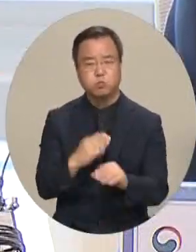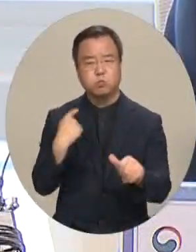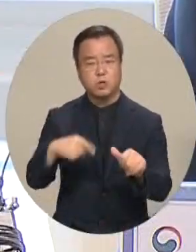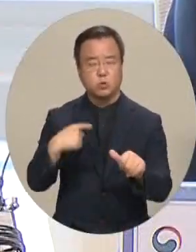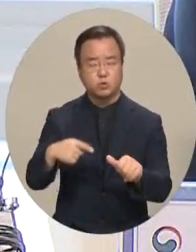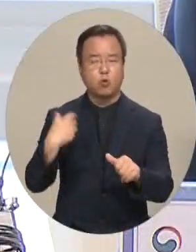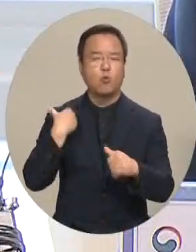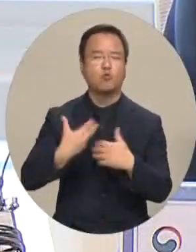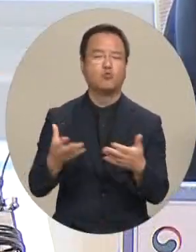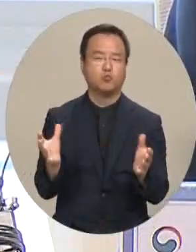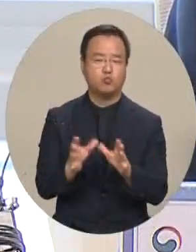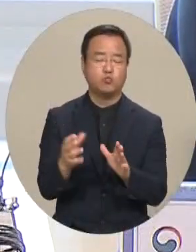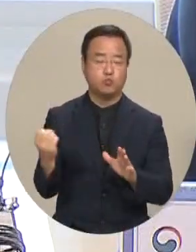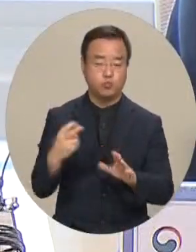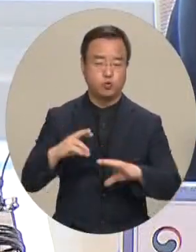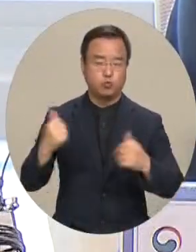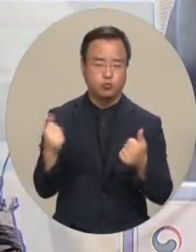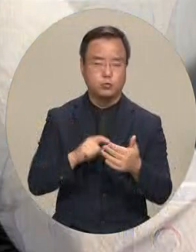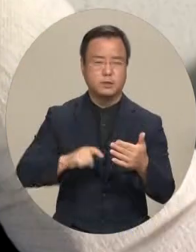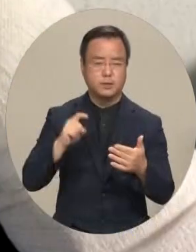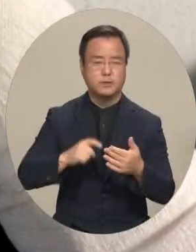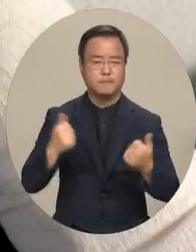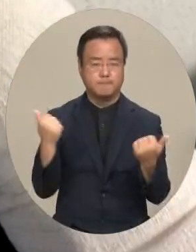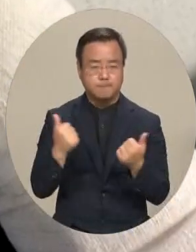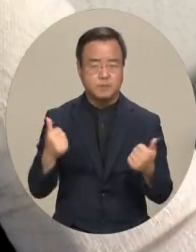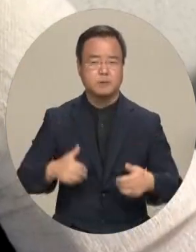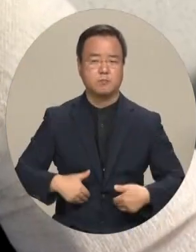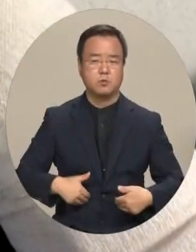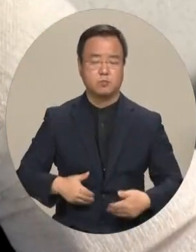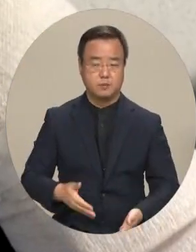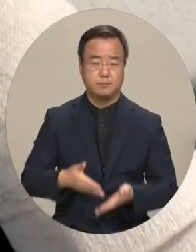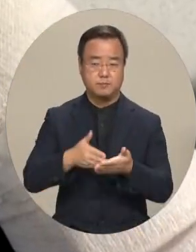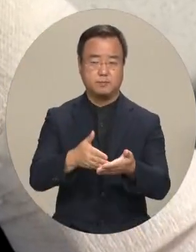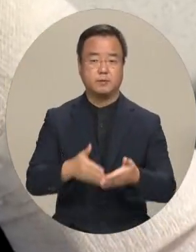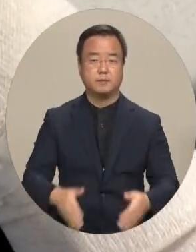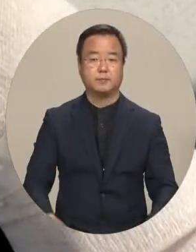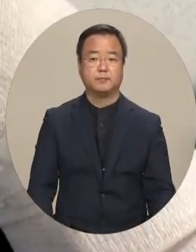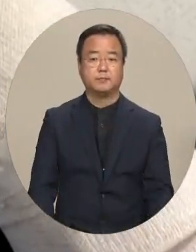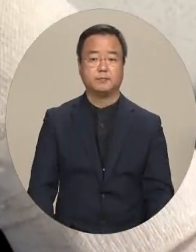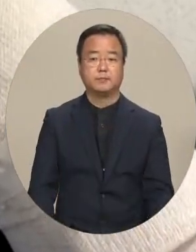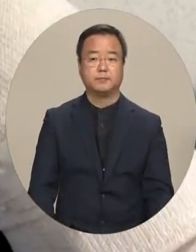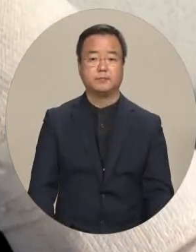대책을 논의할 긴급 협의체 구성을 공식 요청했습니다 EBS 뉴스 송성환입니다